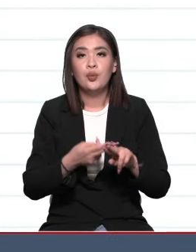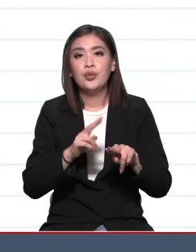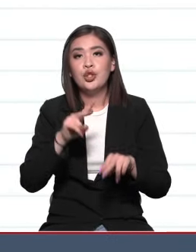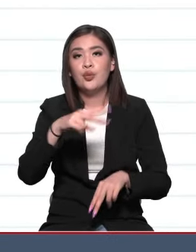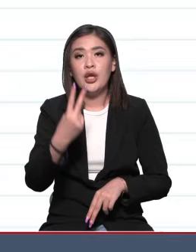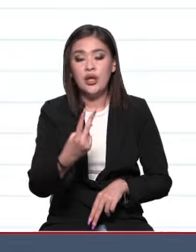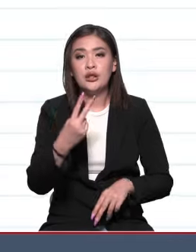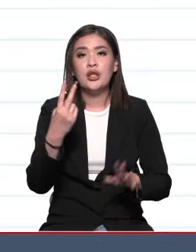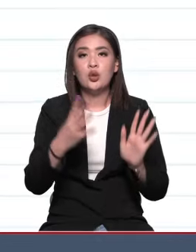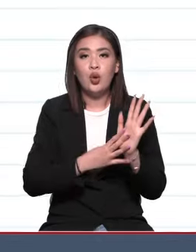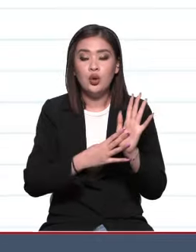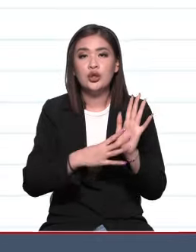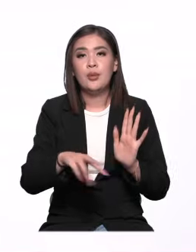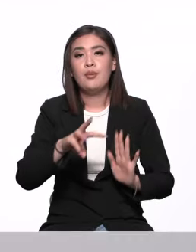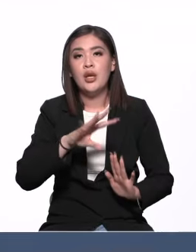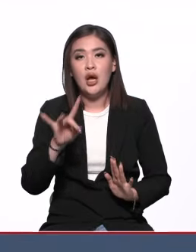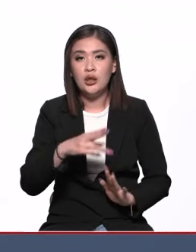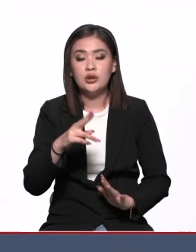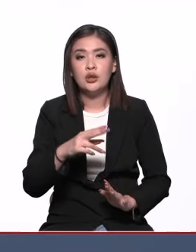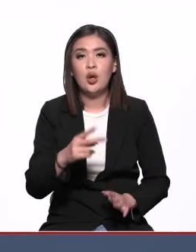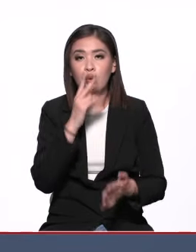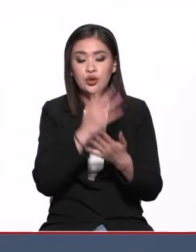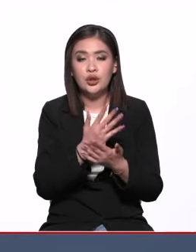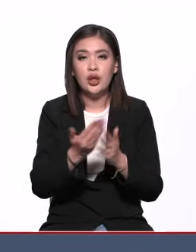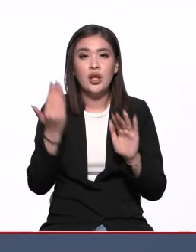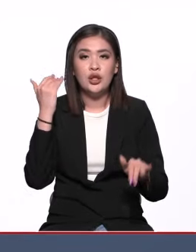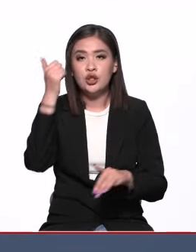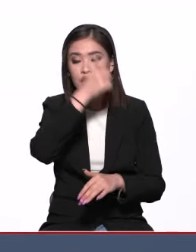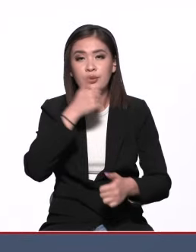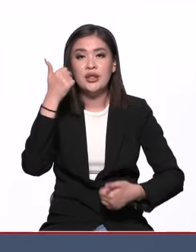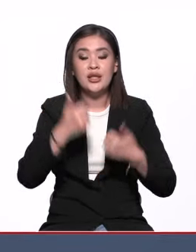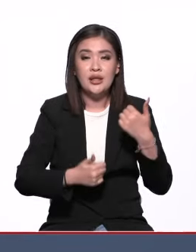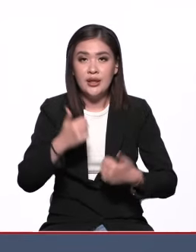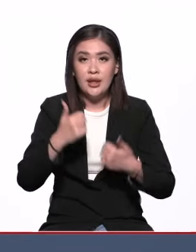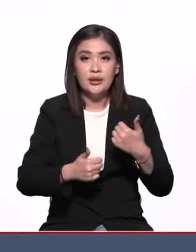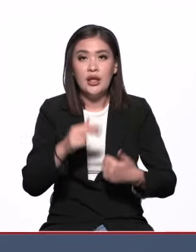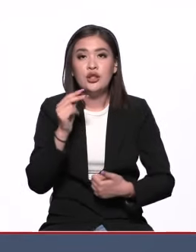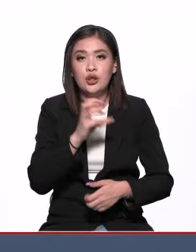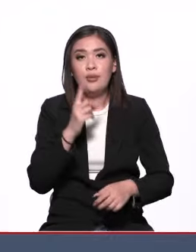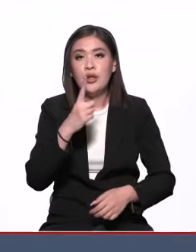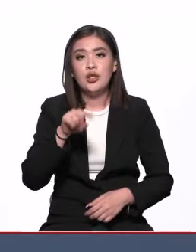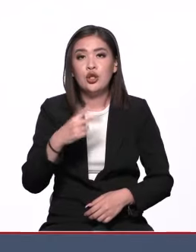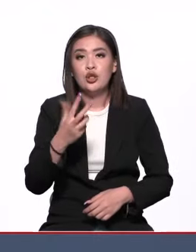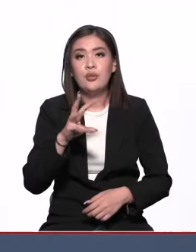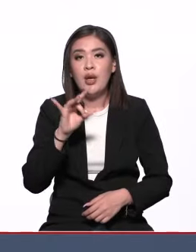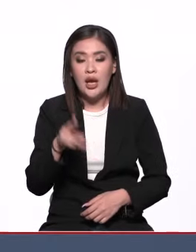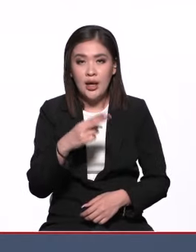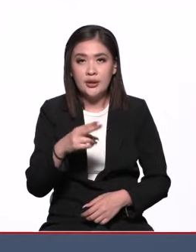22,9 миллиард теңгені құрайды. Бұл көрсеткіш өткен жылмен салыстырғанда 1,3 миллиард теңгеге